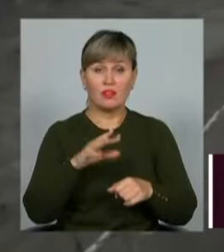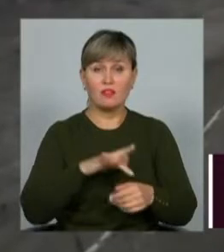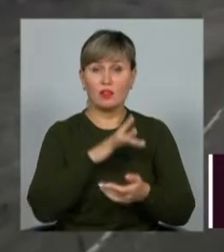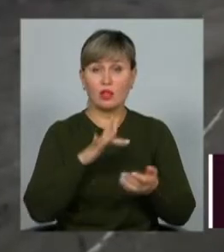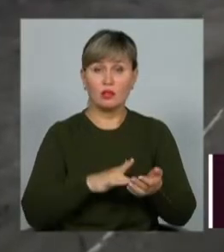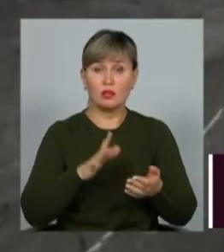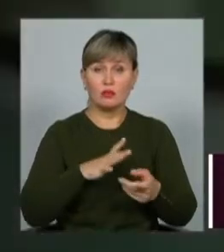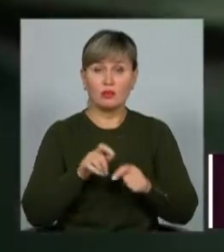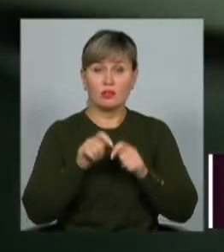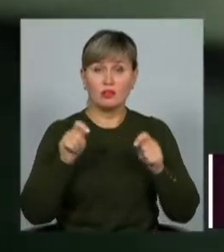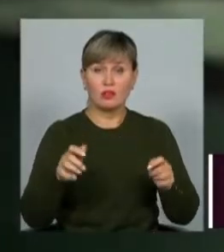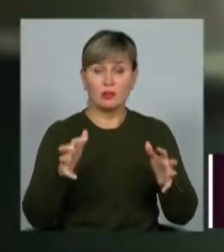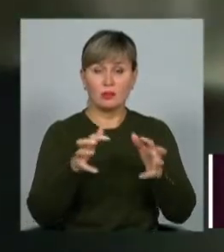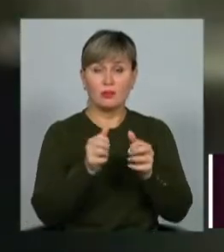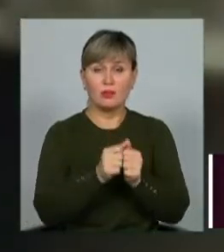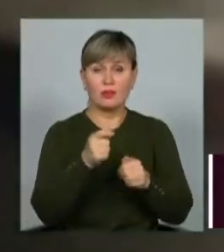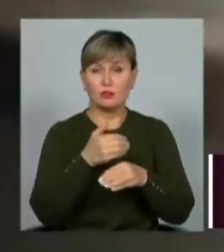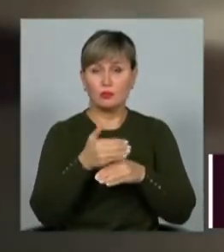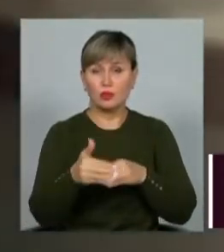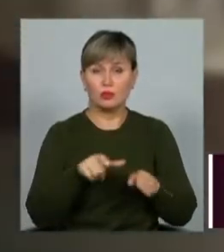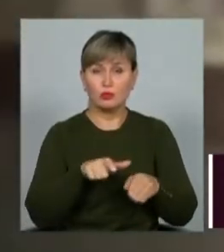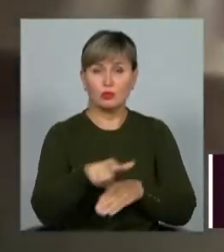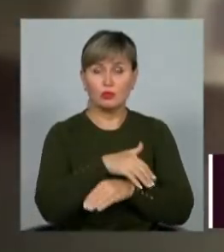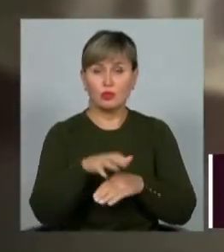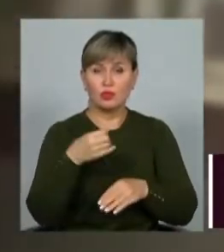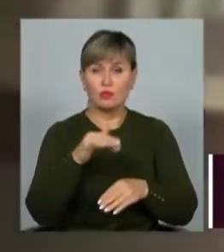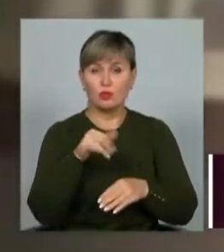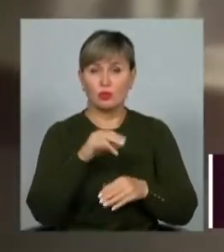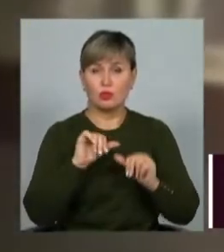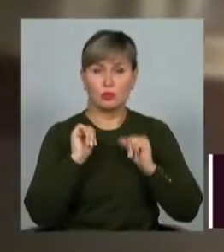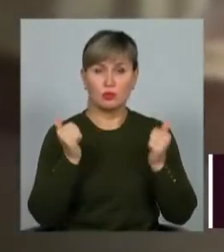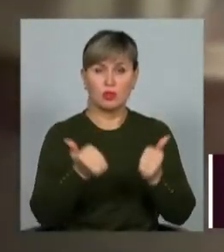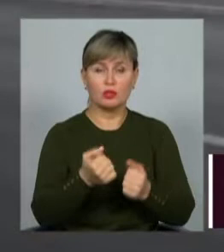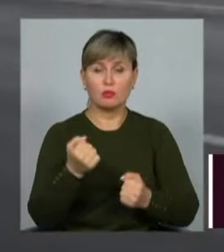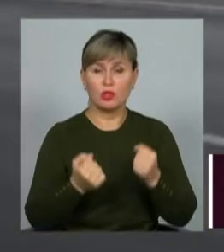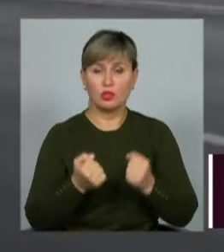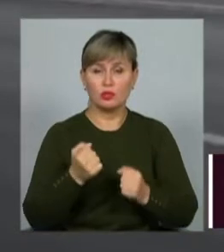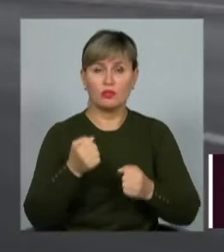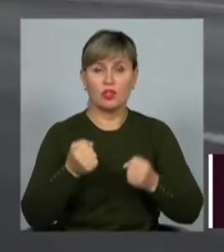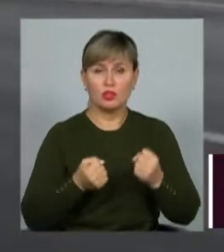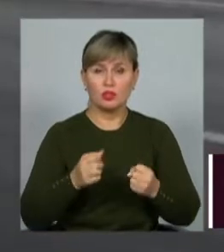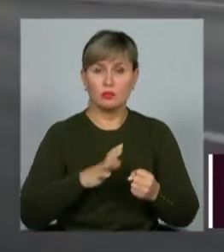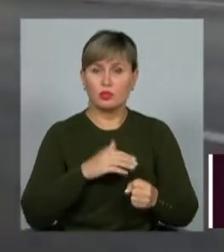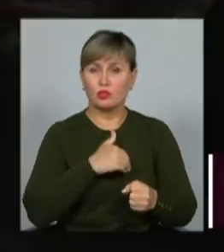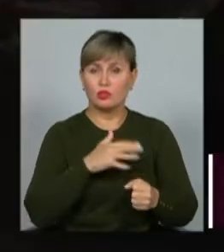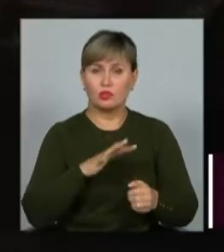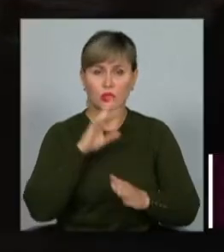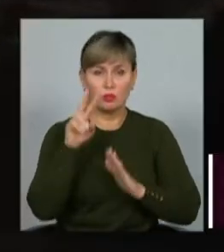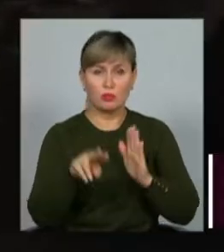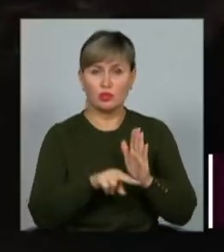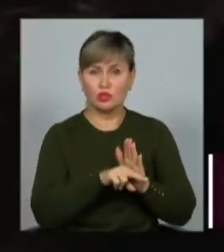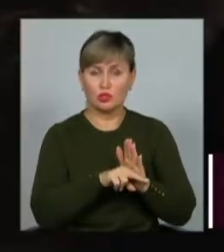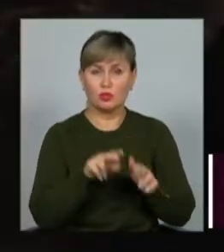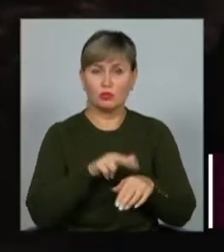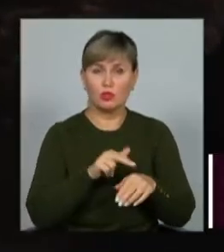был введен план-перехват. А чуть позже на проспекте Сейфуллина патрули заблокировали машину. Ее водитель, не желая подчиниться требованию